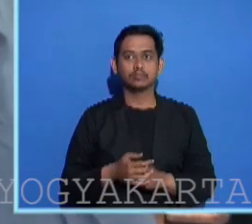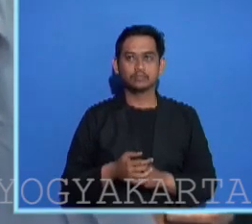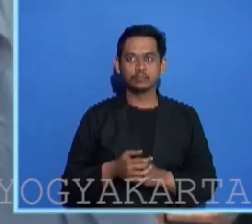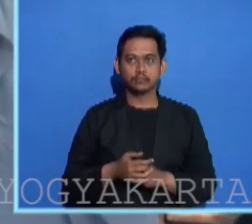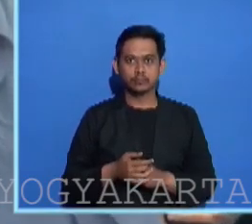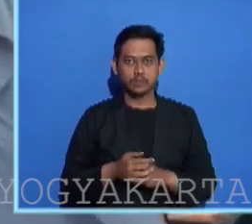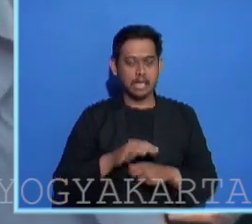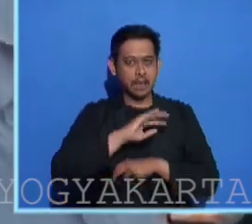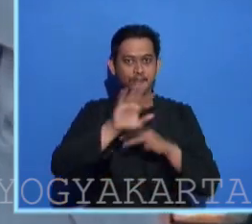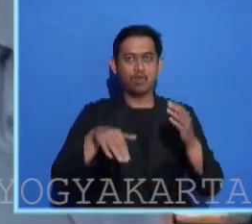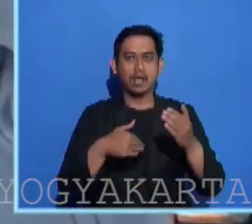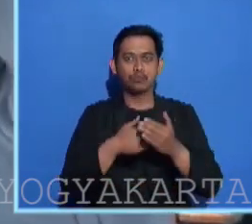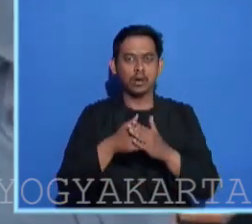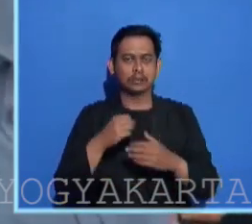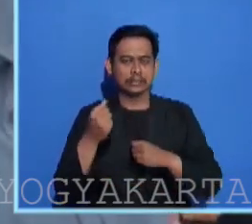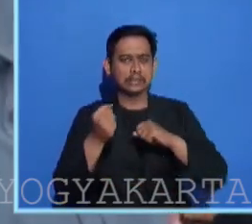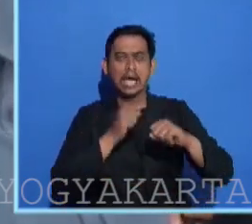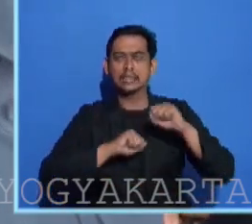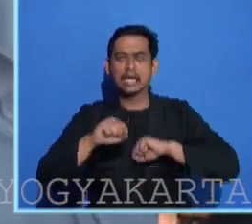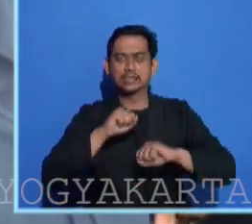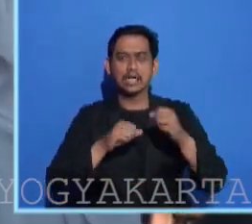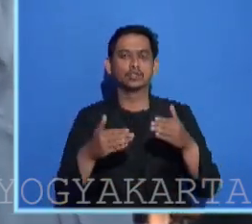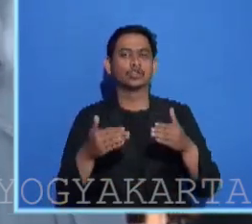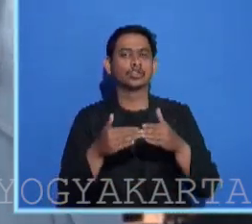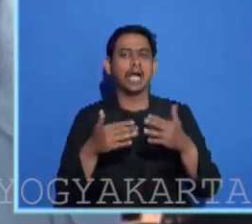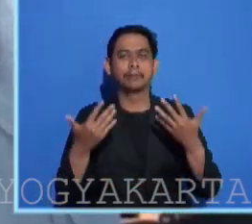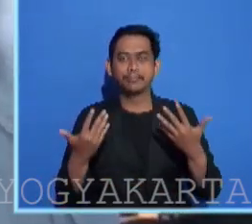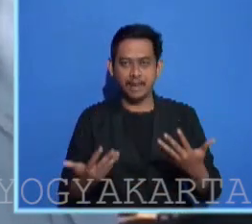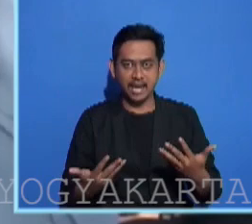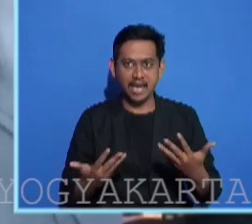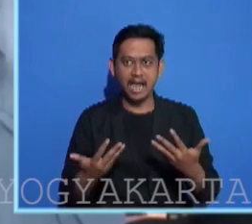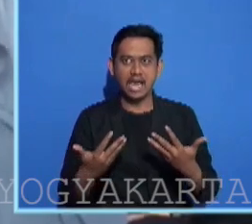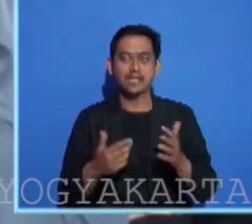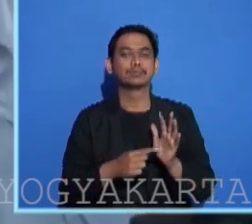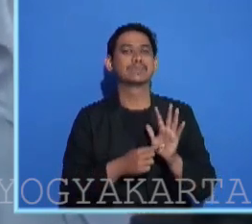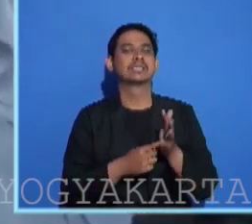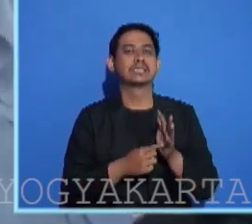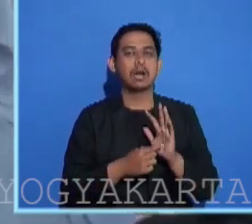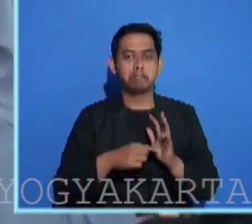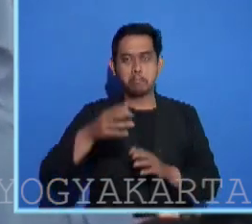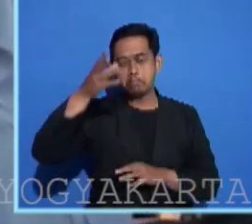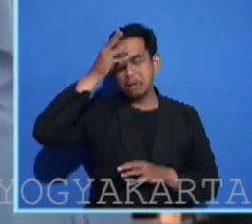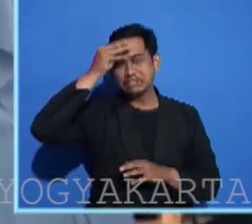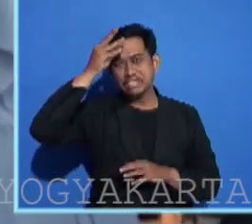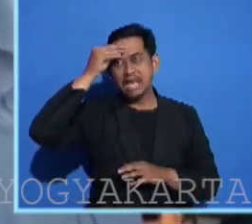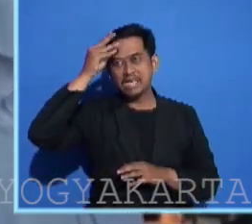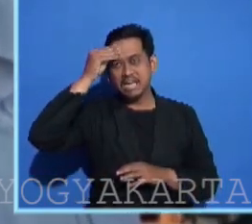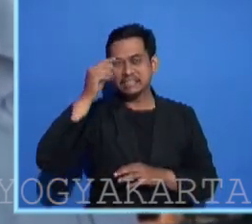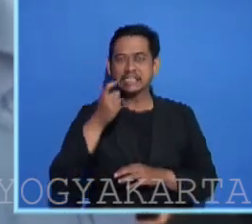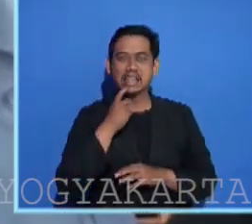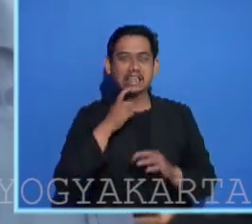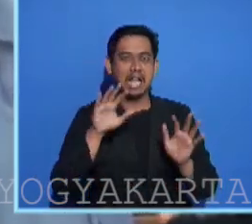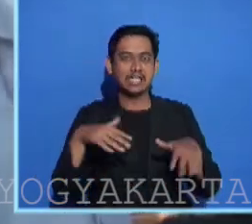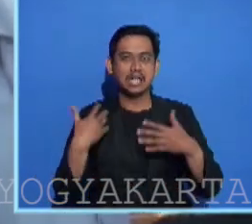semua kegiatan-kegiatan yang berkaitan dengan bagaimana mahasiswa dapat mengerti tentang